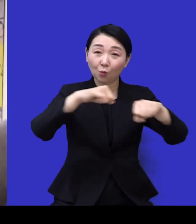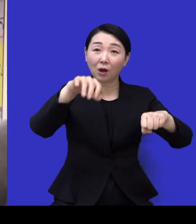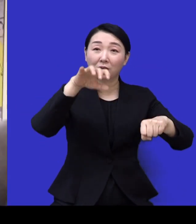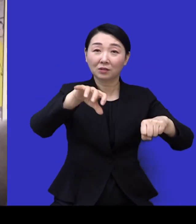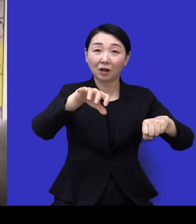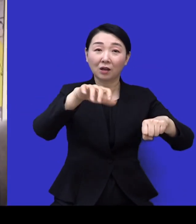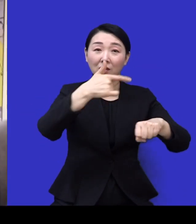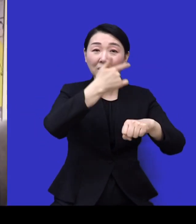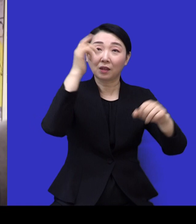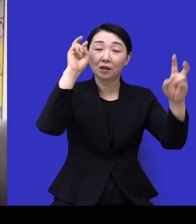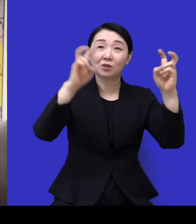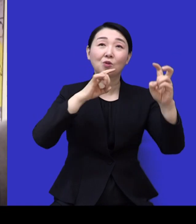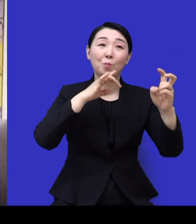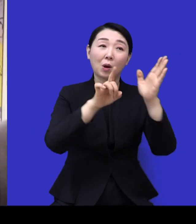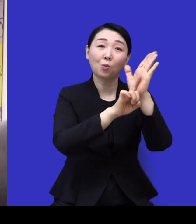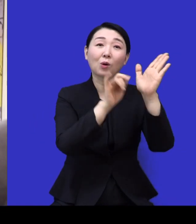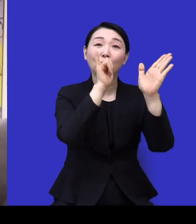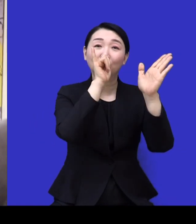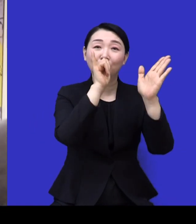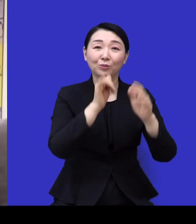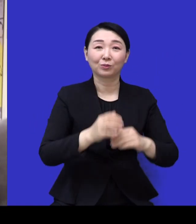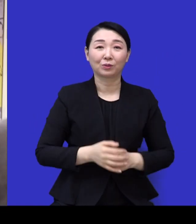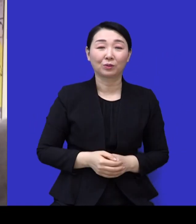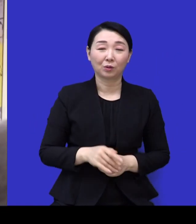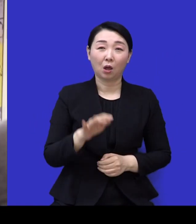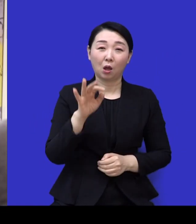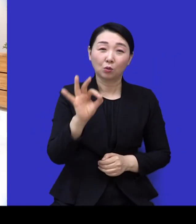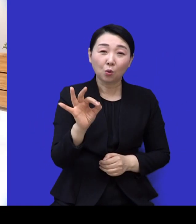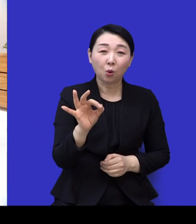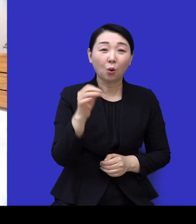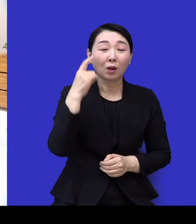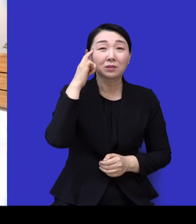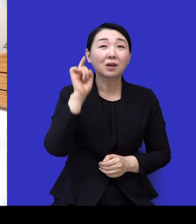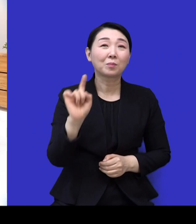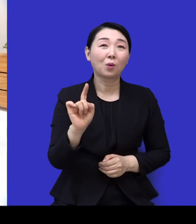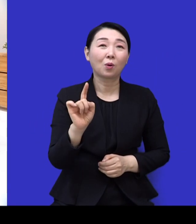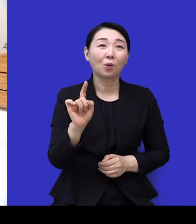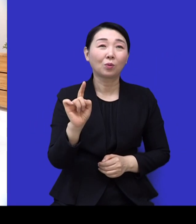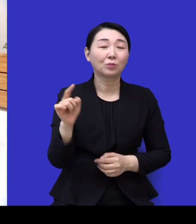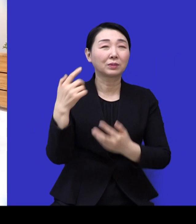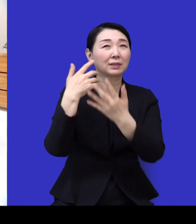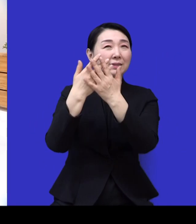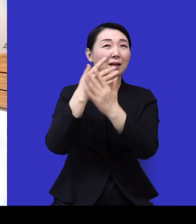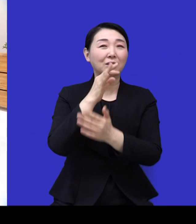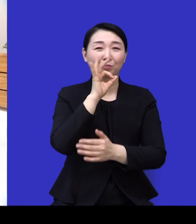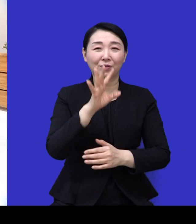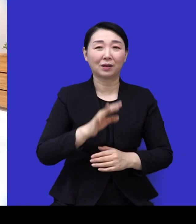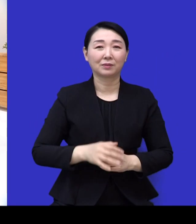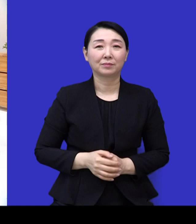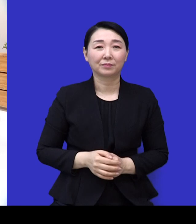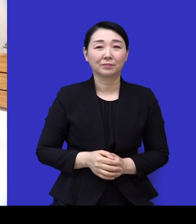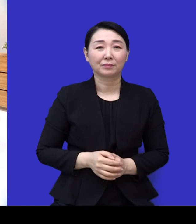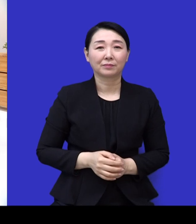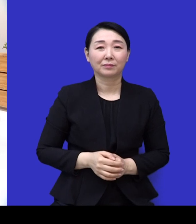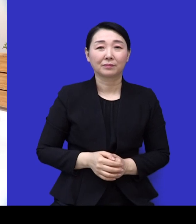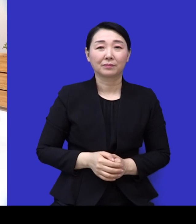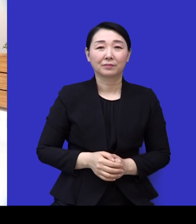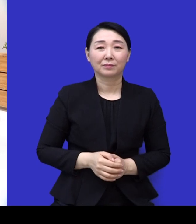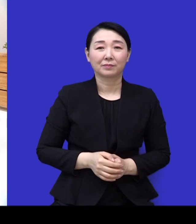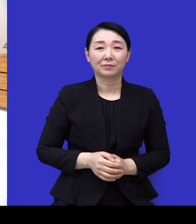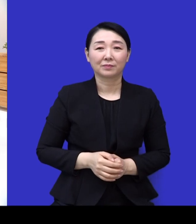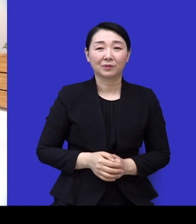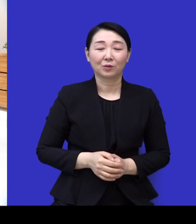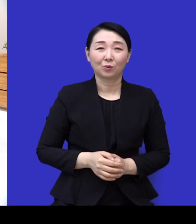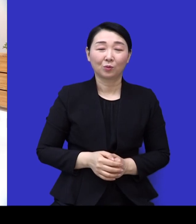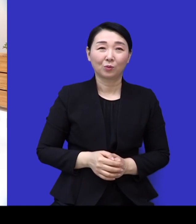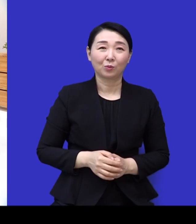대기업들만 하는 맞아요. 광고들이잖아요. 그러면 네. 비용만 생각해도 저희는 상상도 얼마인지도 사실 잘 네. 모르거든요. 그 네. 광고 한 번 하는데 그러니까. 뭐